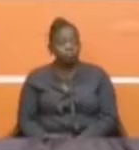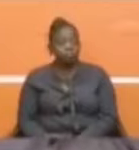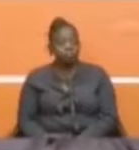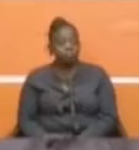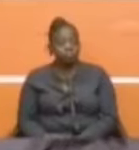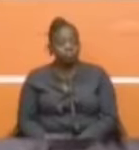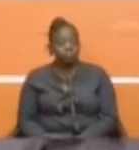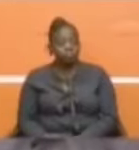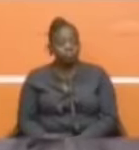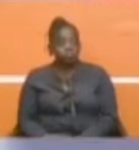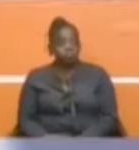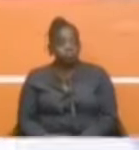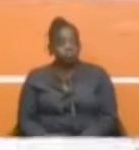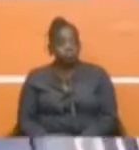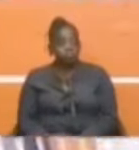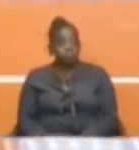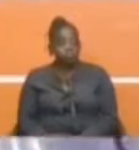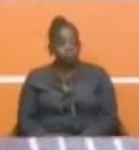TV